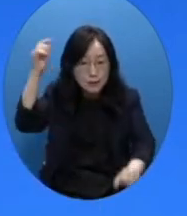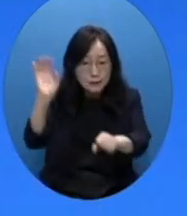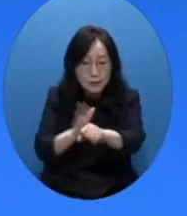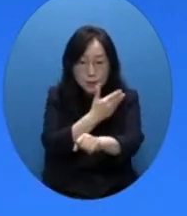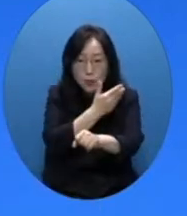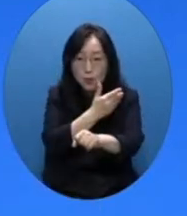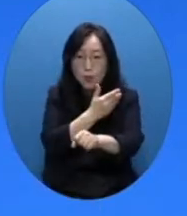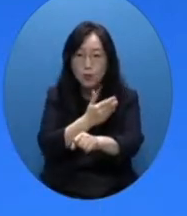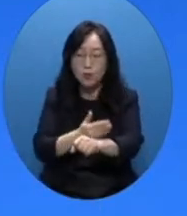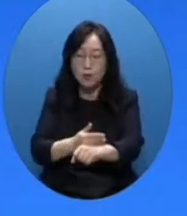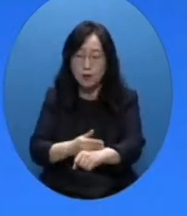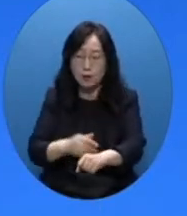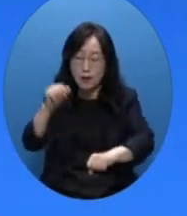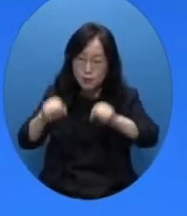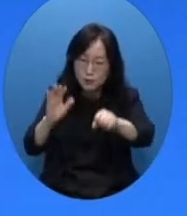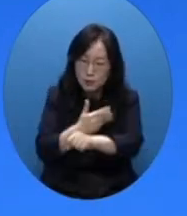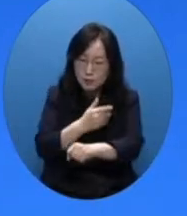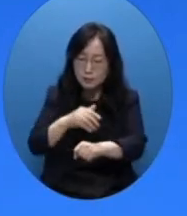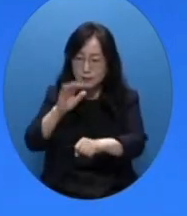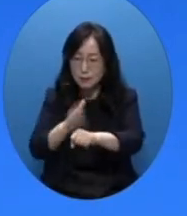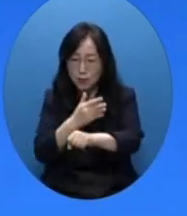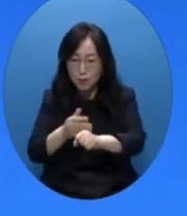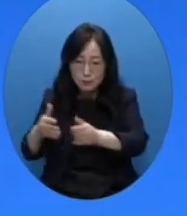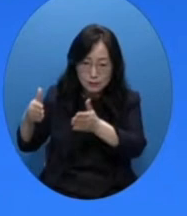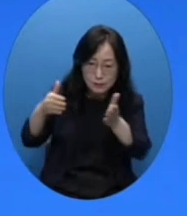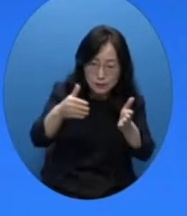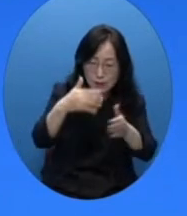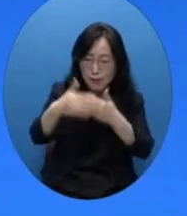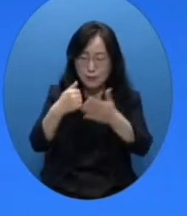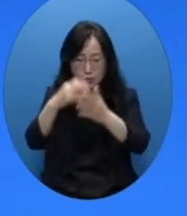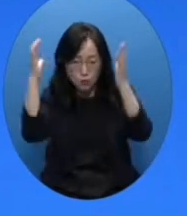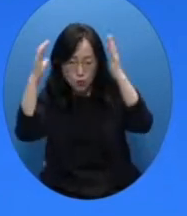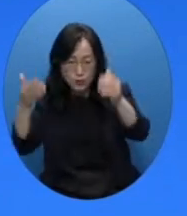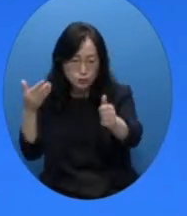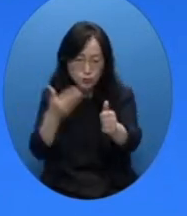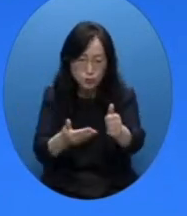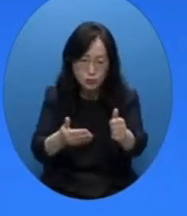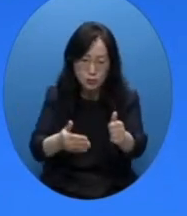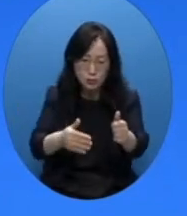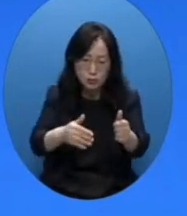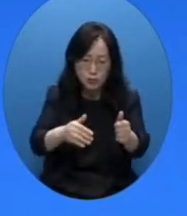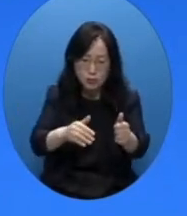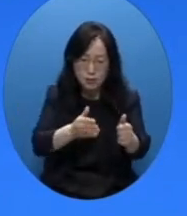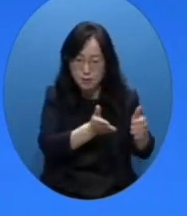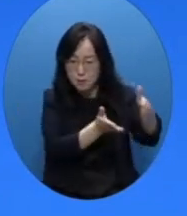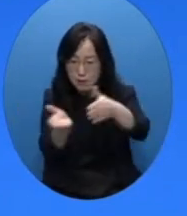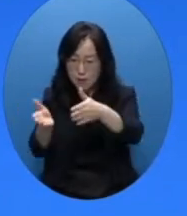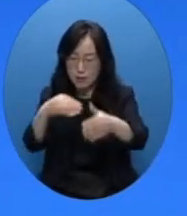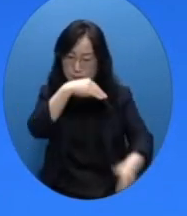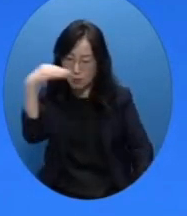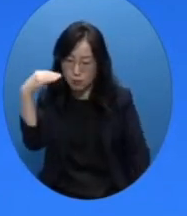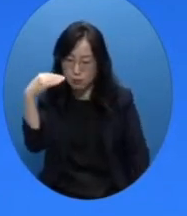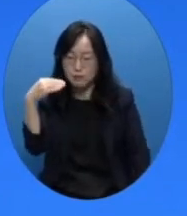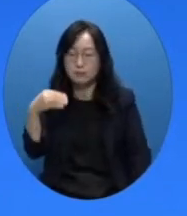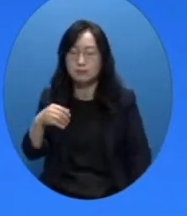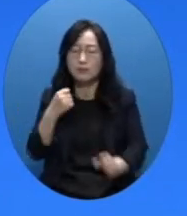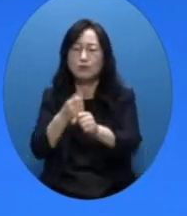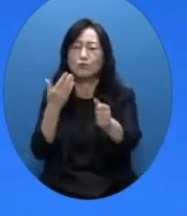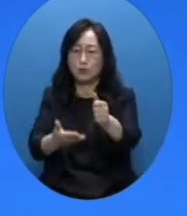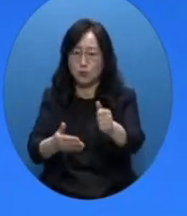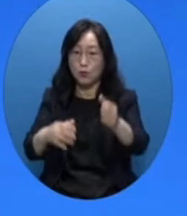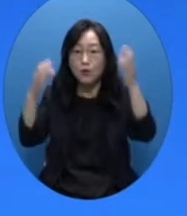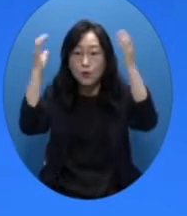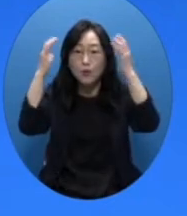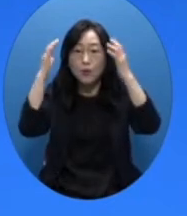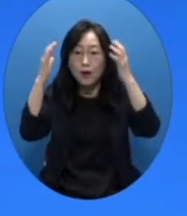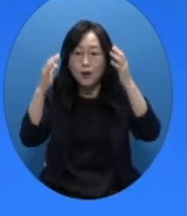때, 우리가 잘못된 길을 가고 있을 때 하나님께서 고난을 통하여서 그 길을 바로 가게 만들어 주십니다. 고난당한 것이